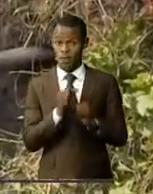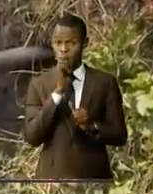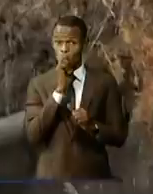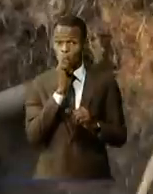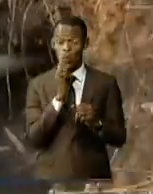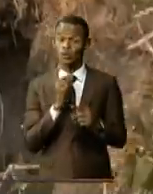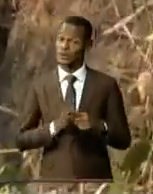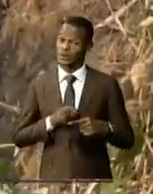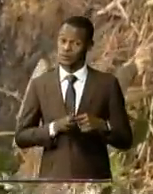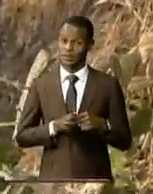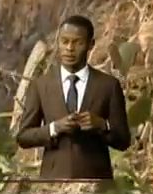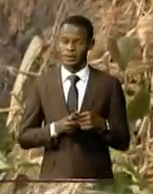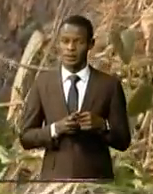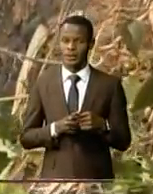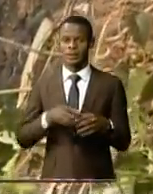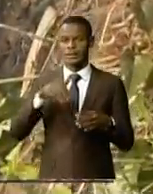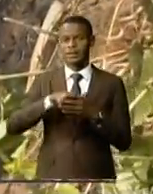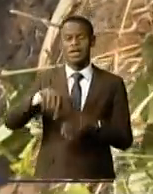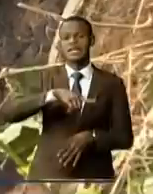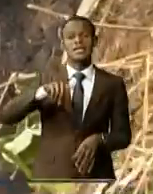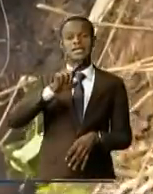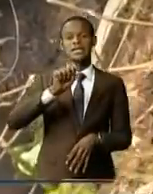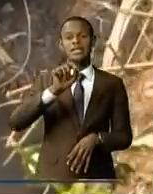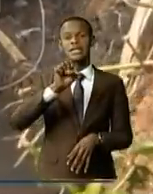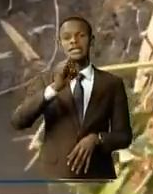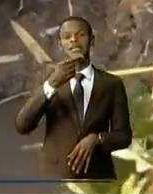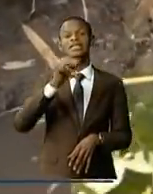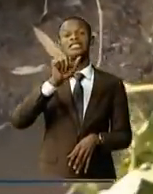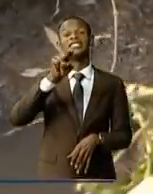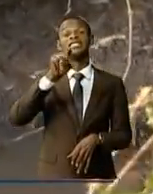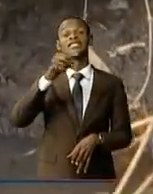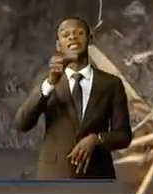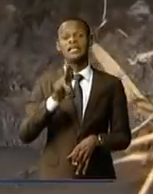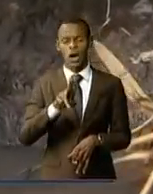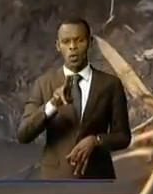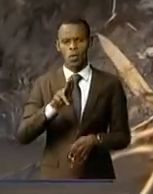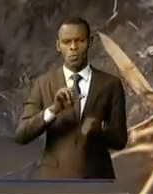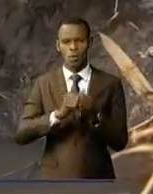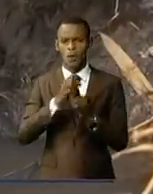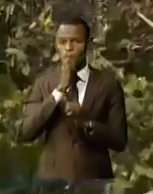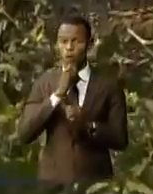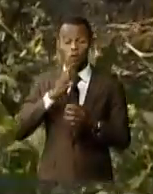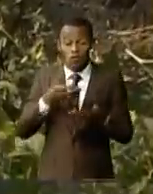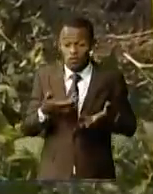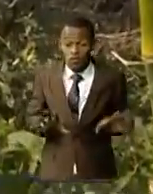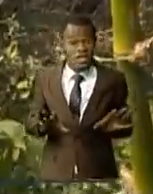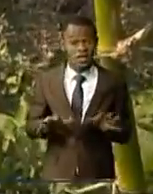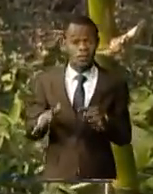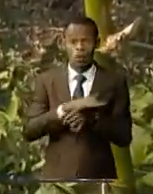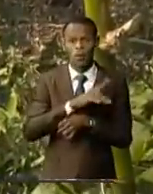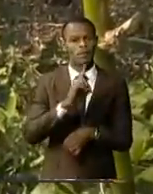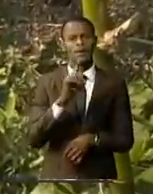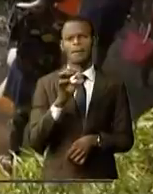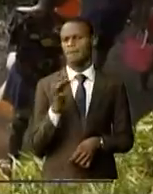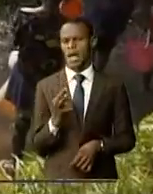de la Tchangou, dans la capitale Kinshasa, n'a jamais été résolu à 100%, spécialement dans les communes urbano-rurales